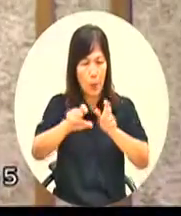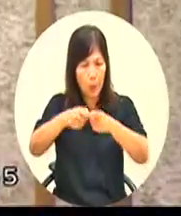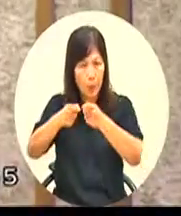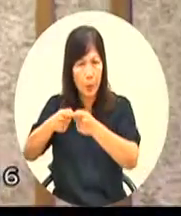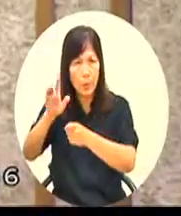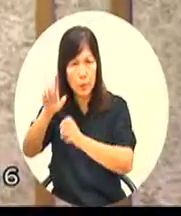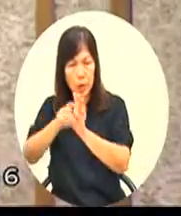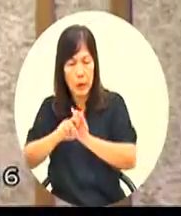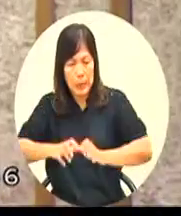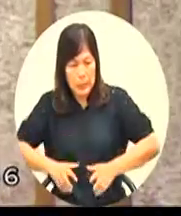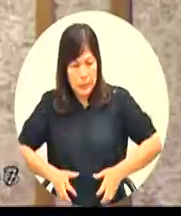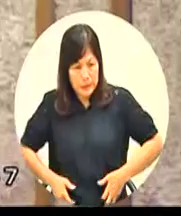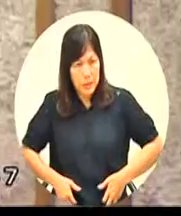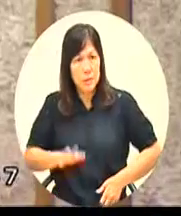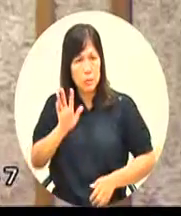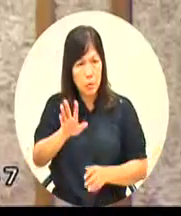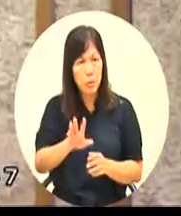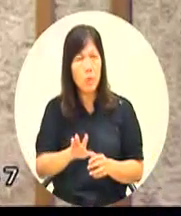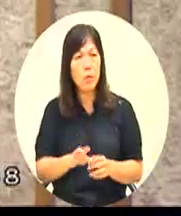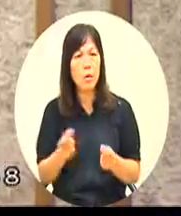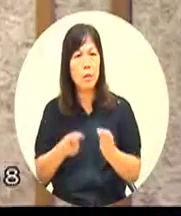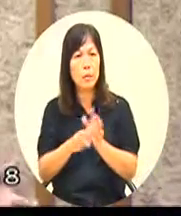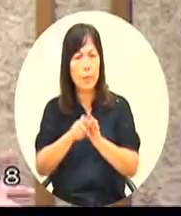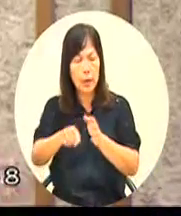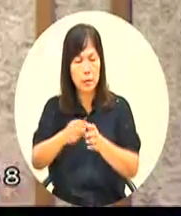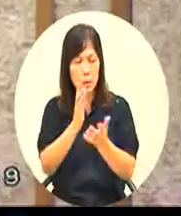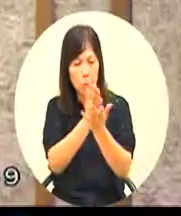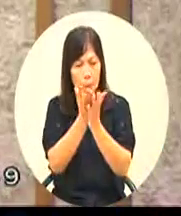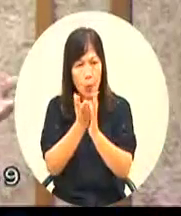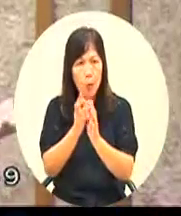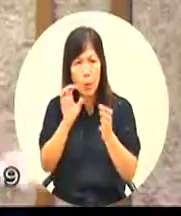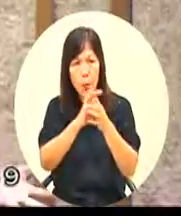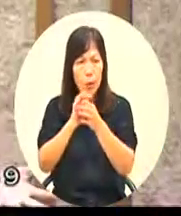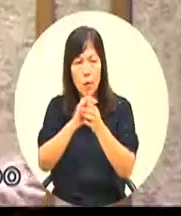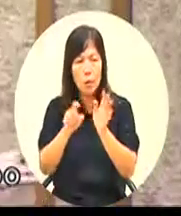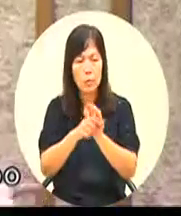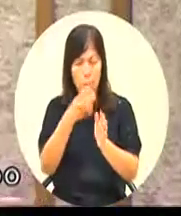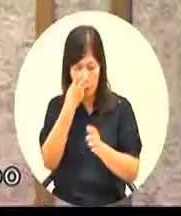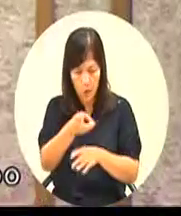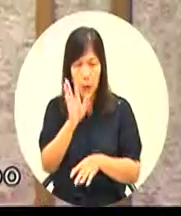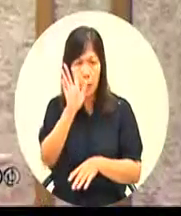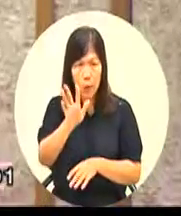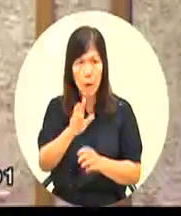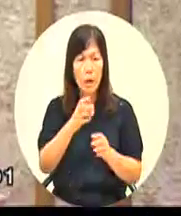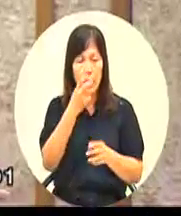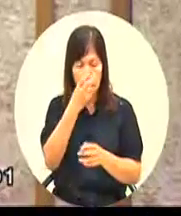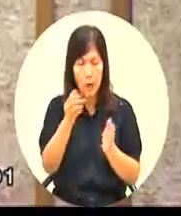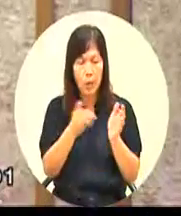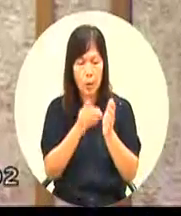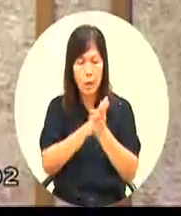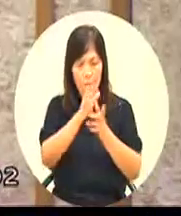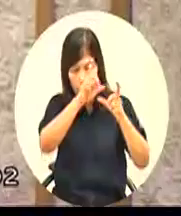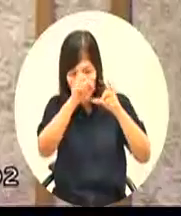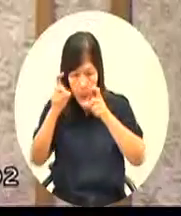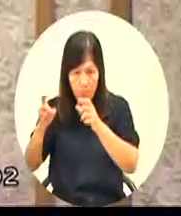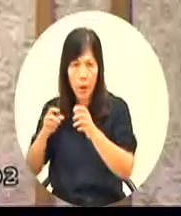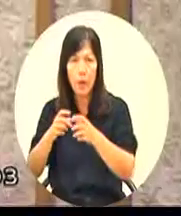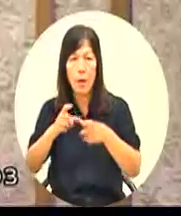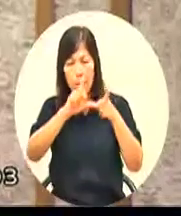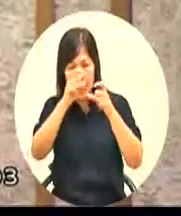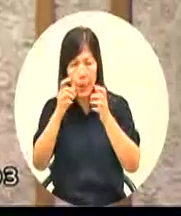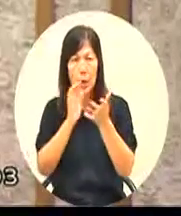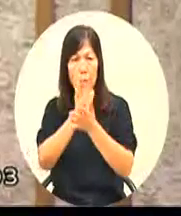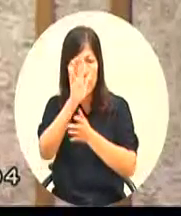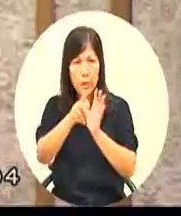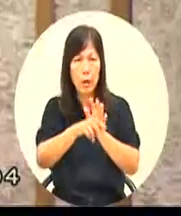有紧急的，那我们会把这些相关的我们会去看，会看完以后会照相回来以后就